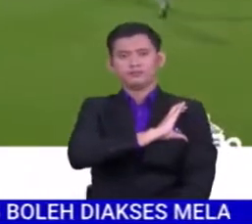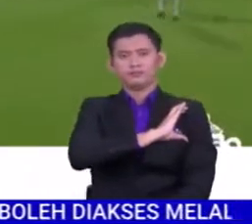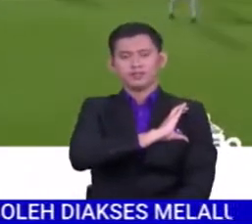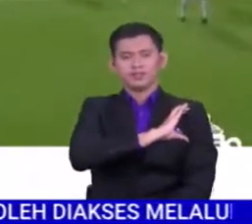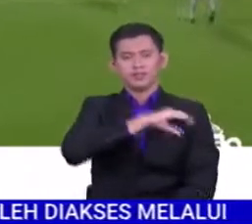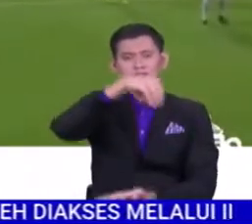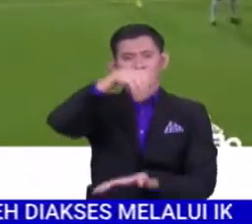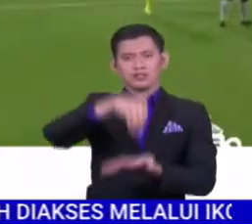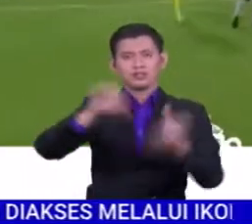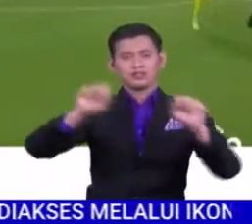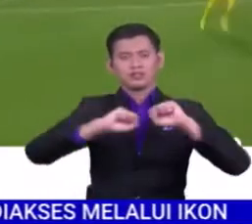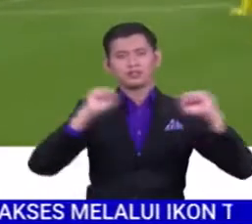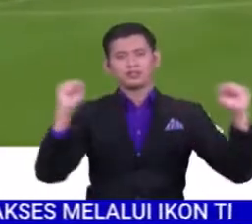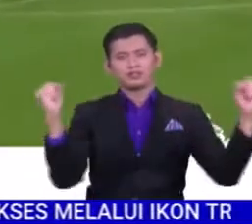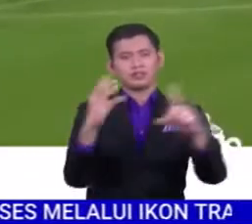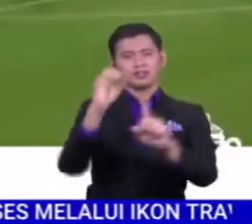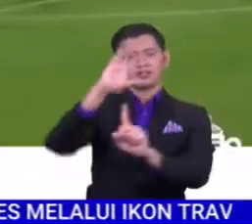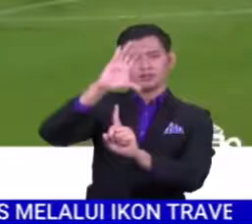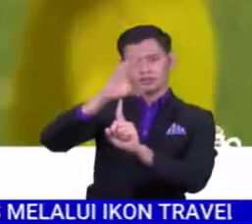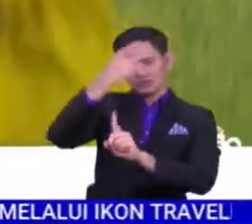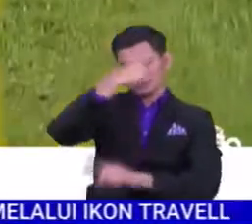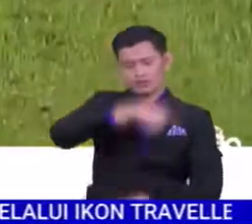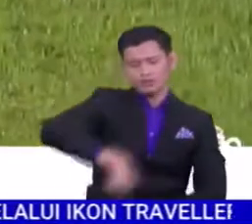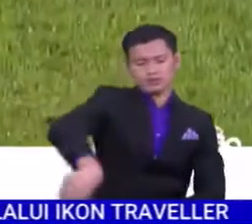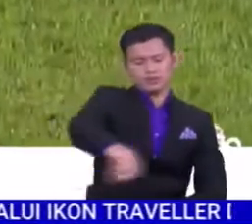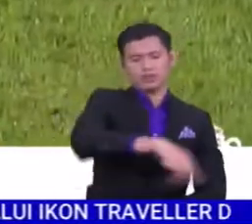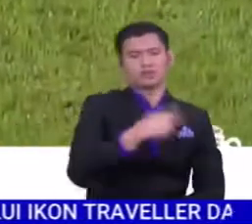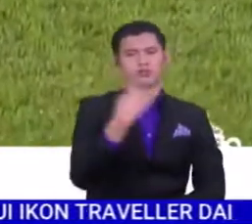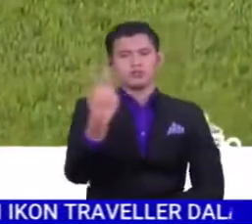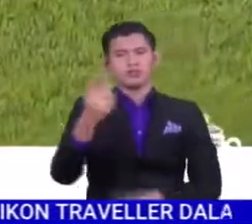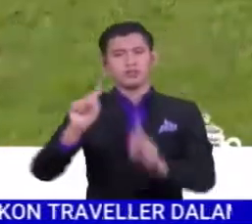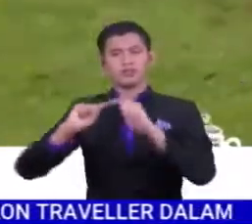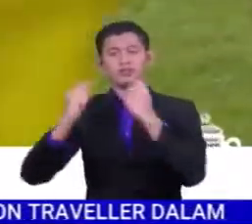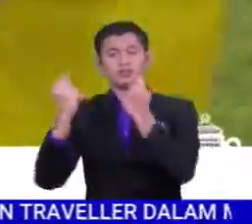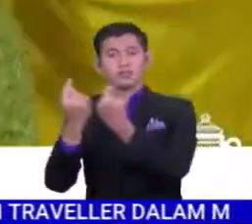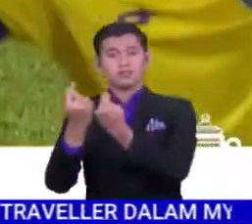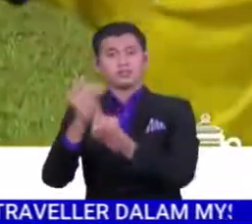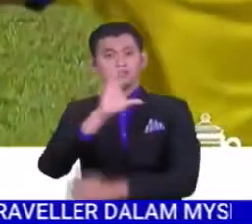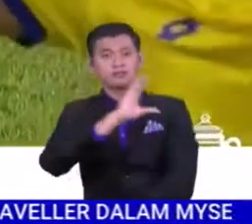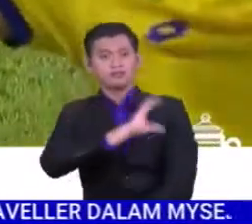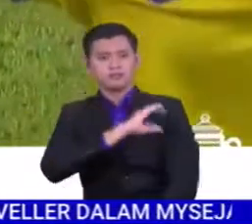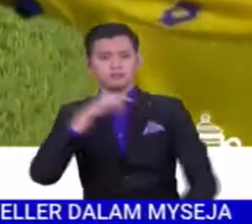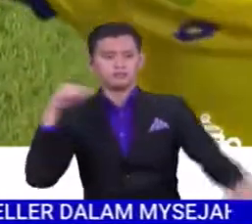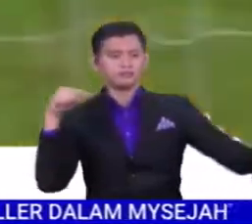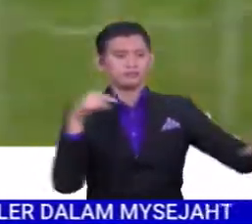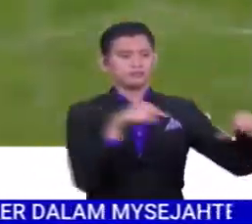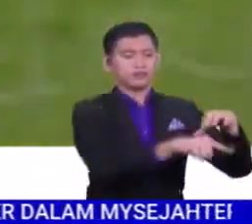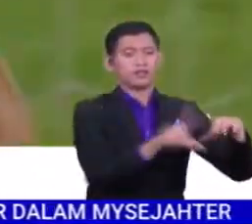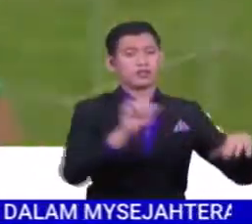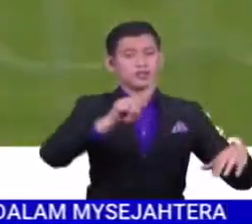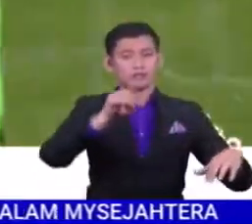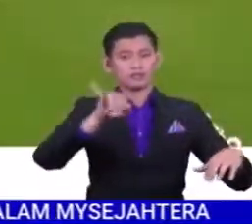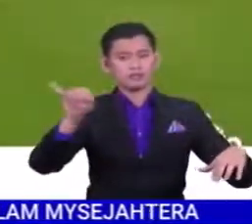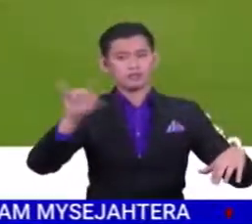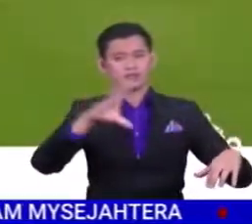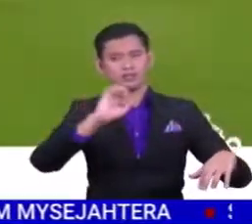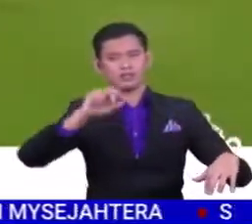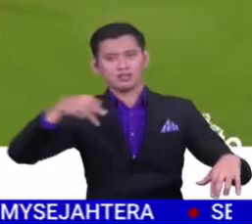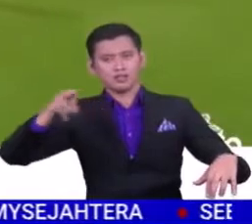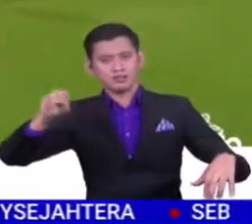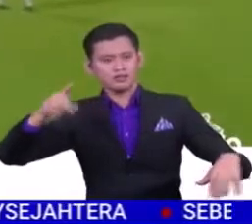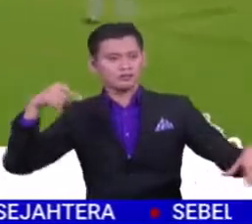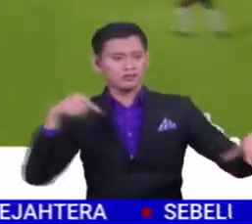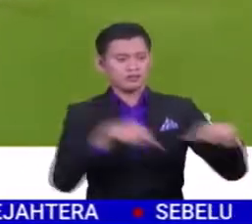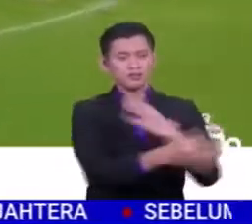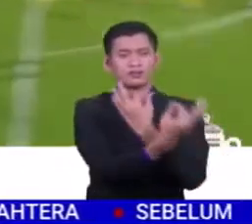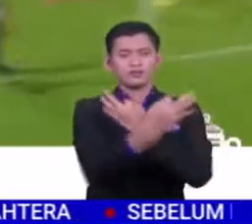Ceras untuk mara ke pusingan kedua. PDRM yang turun selaku tuan rumah dikejutkan dengan jaringan Azrizan Ahmad menerusi sepakan percuma